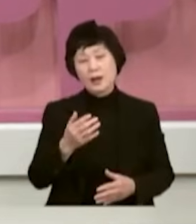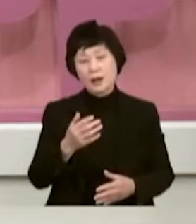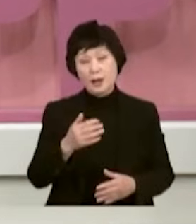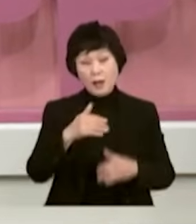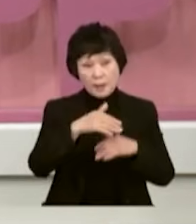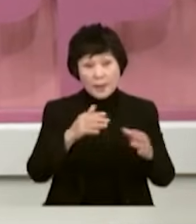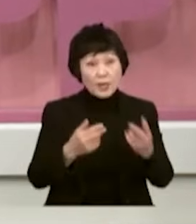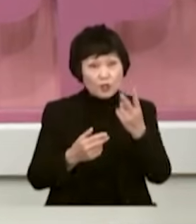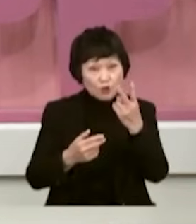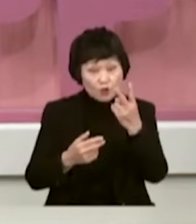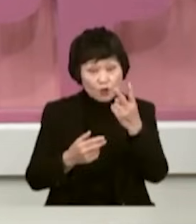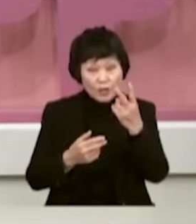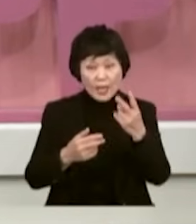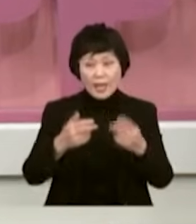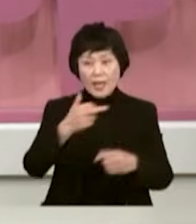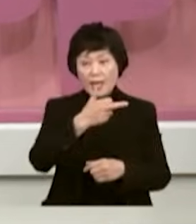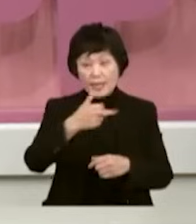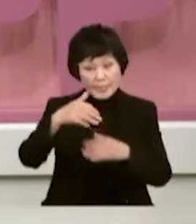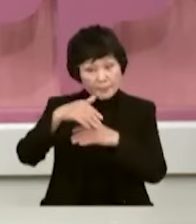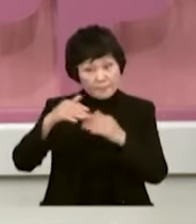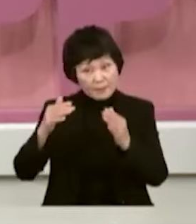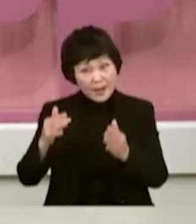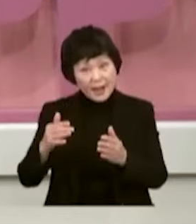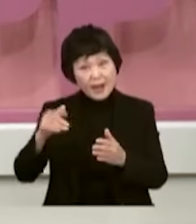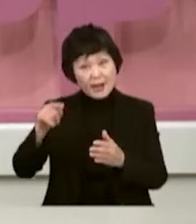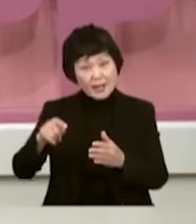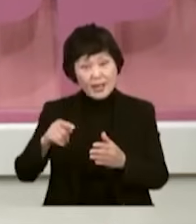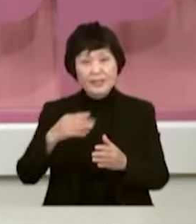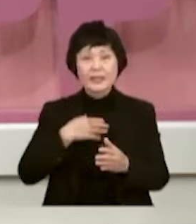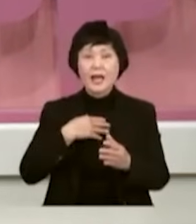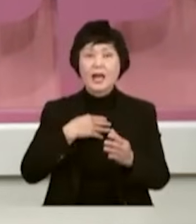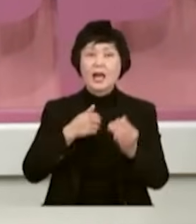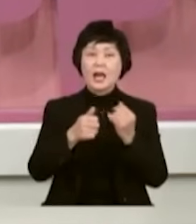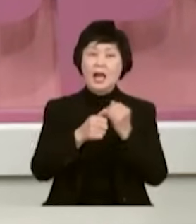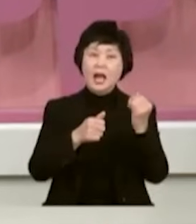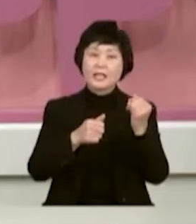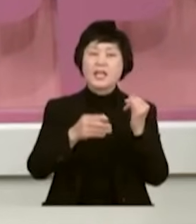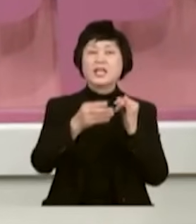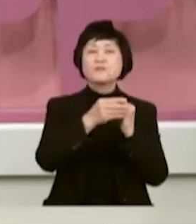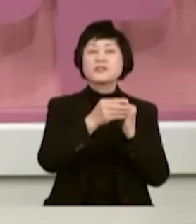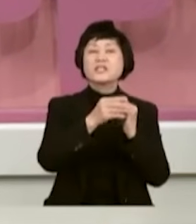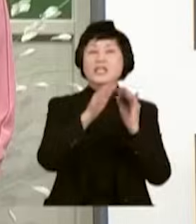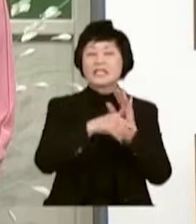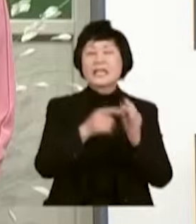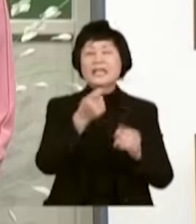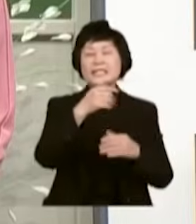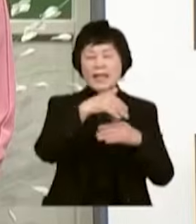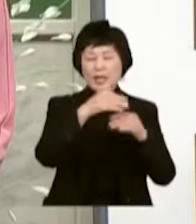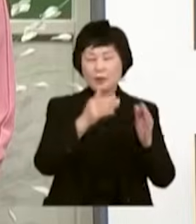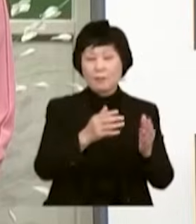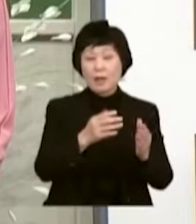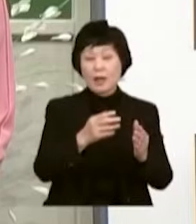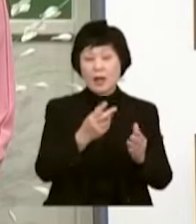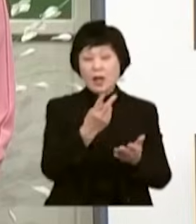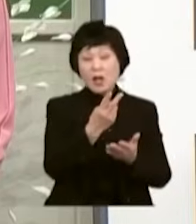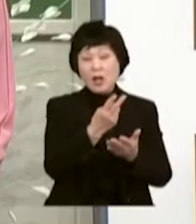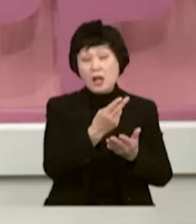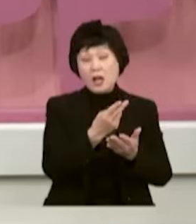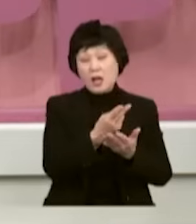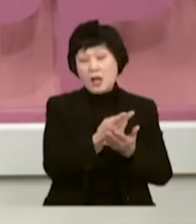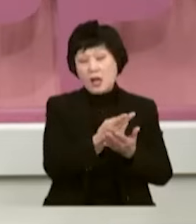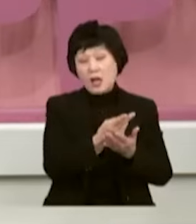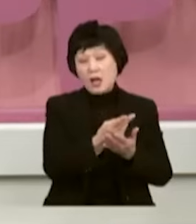우리 조그만한 방 그러니까 피아노 안에 있어서 우리 집사람 임신했을 때 딱 자면 발을 못 벗는 데인데 예. 우리 집사람이